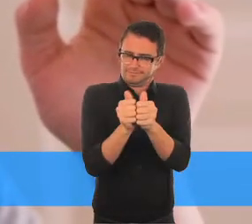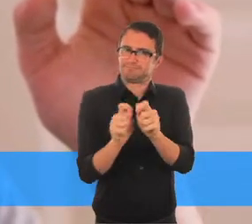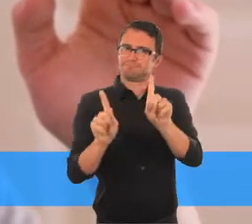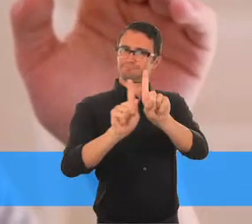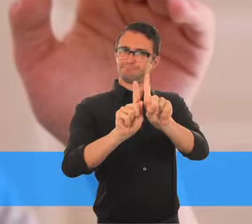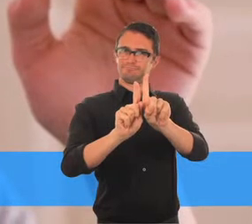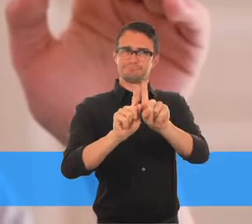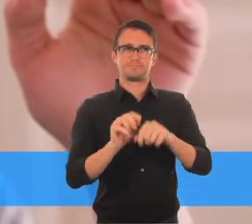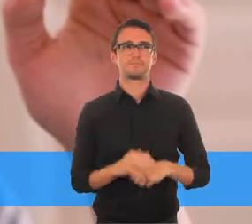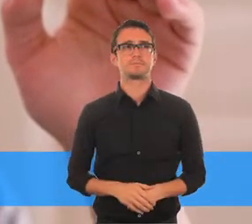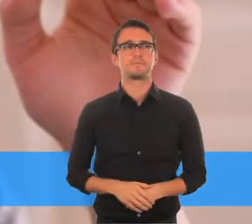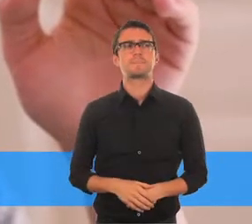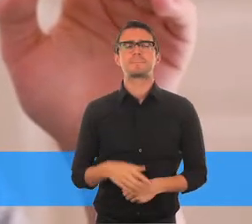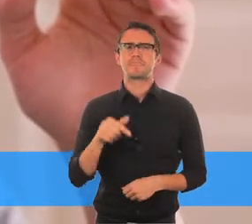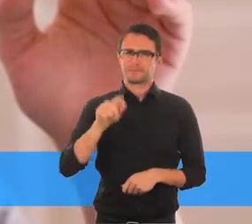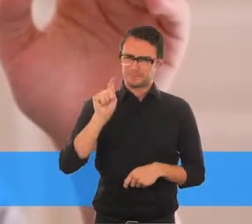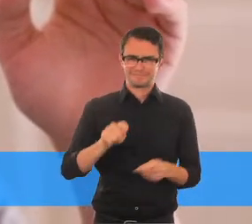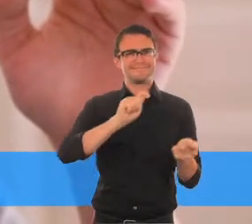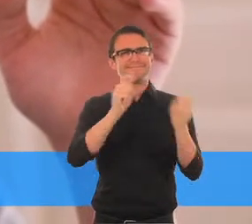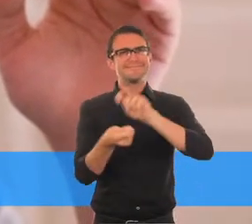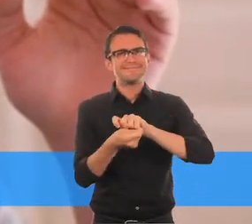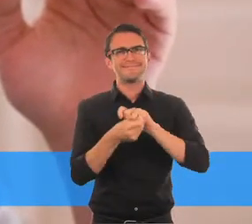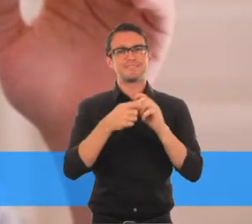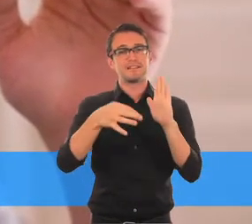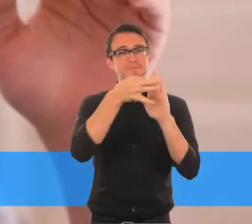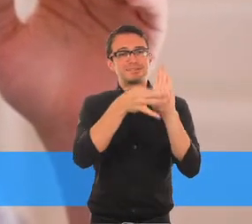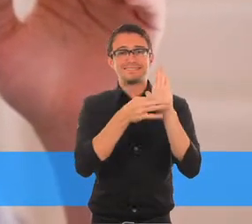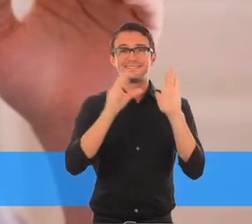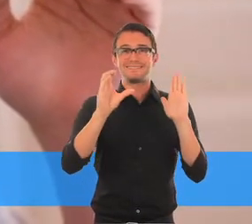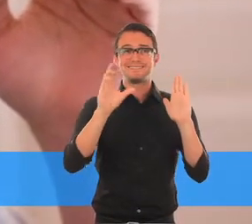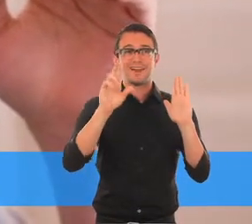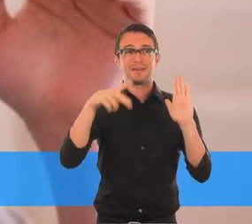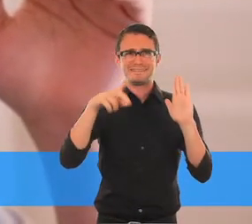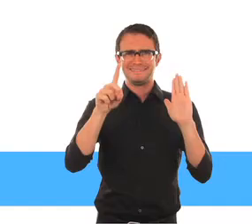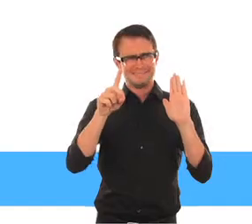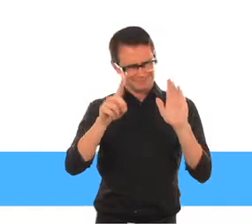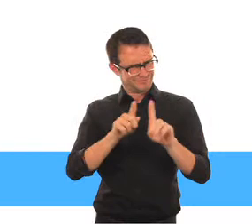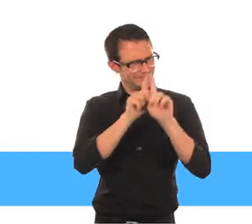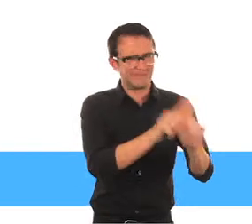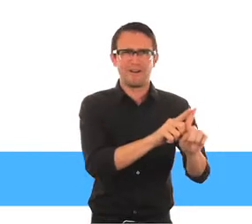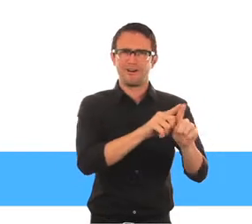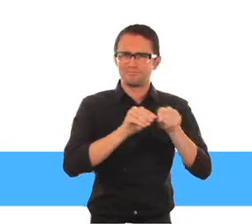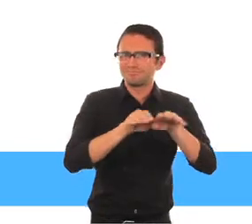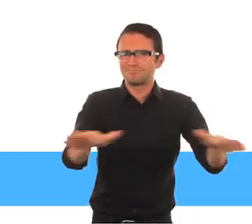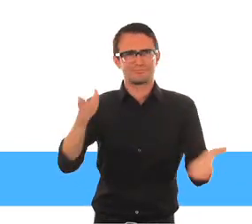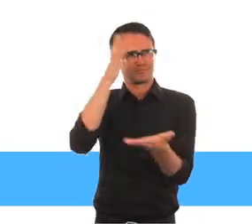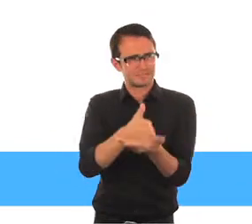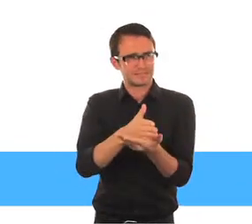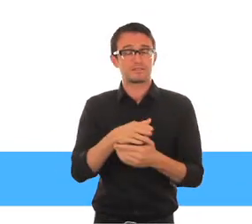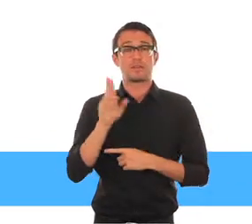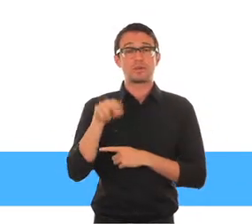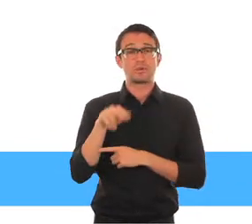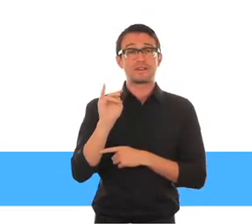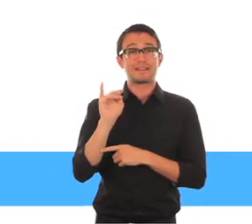du Parlement des enfants, mais ne peut pas être en mesure de collaborer et de participer au même titre que ses pairs. Grâce à l'adoption de la CRDE